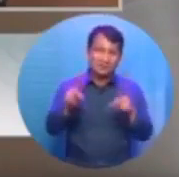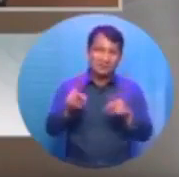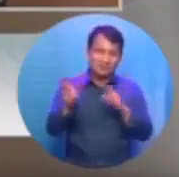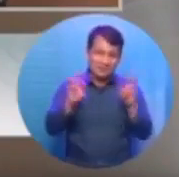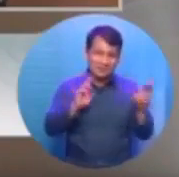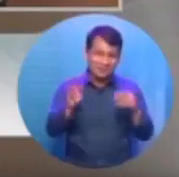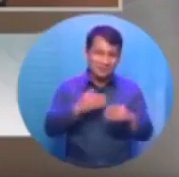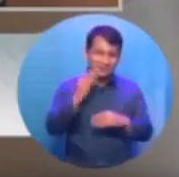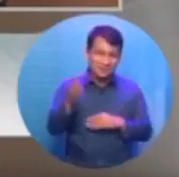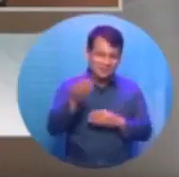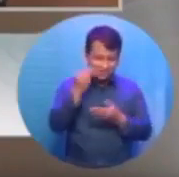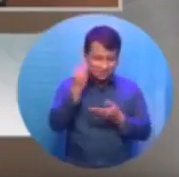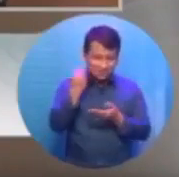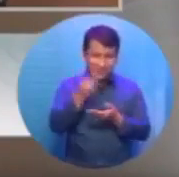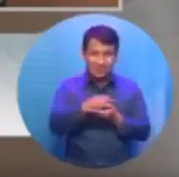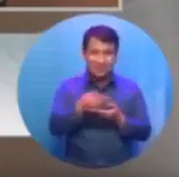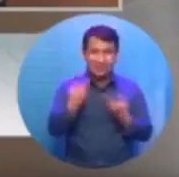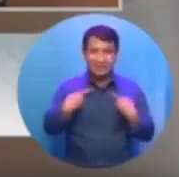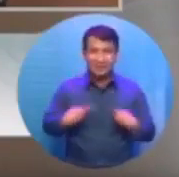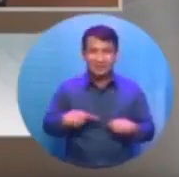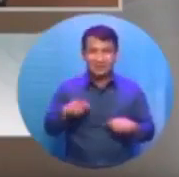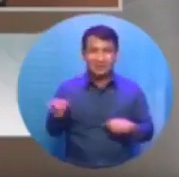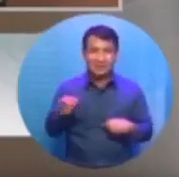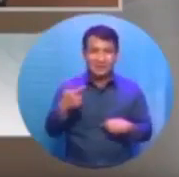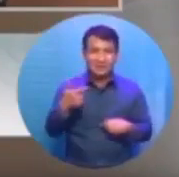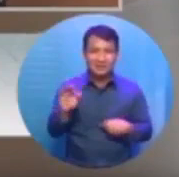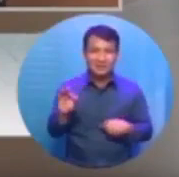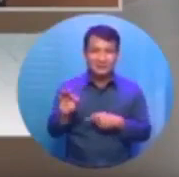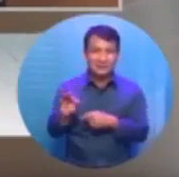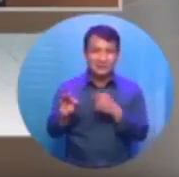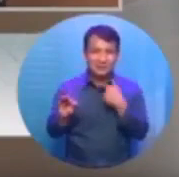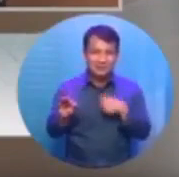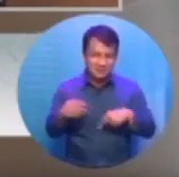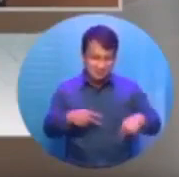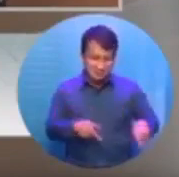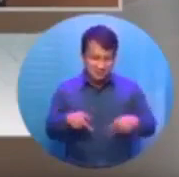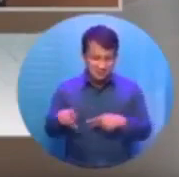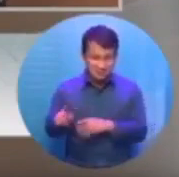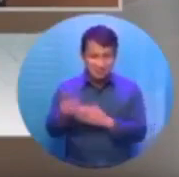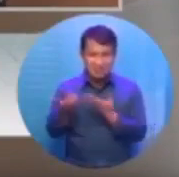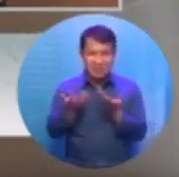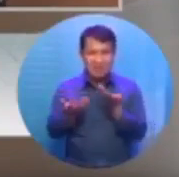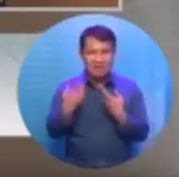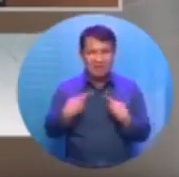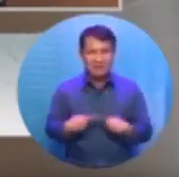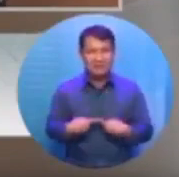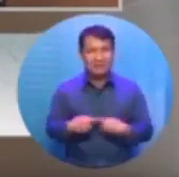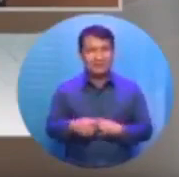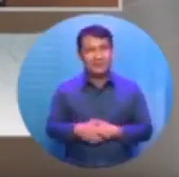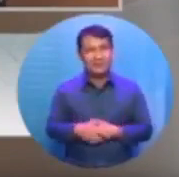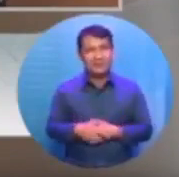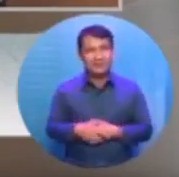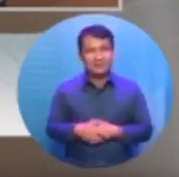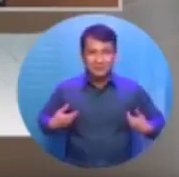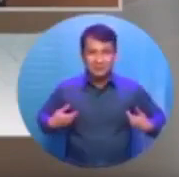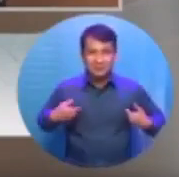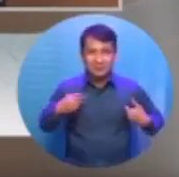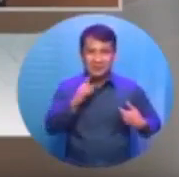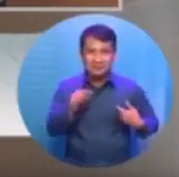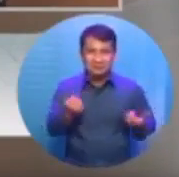okay. Oh. So, nakapag-makeup na siya. Ano ba suot ng damit kayo ni girlfriend? Nakamaong ba? Naka... Ano ba tawag nun? Yung ano? Yung